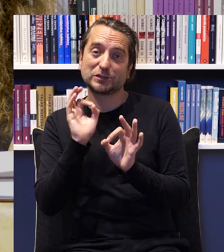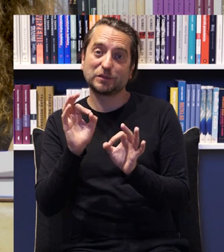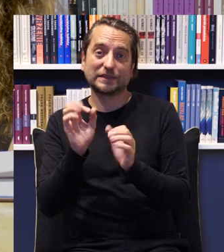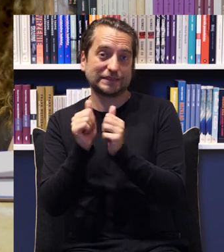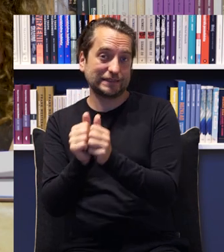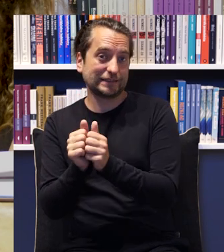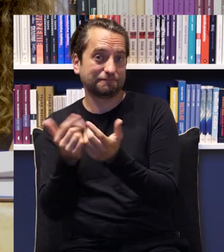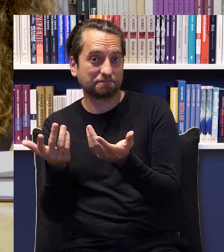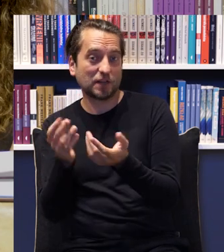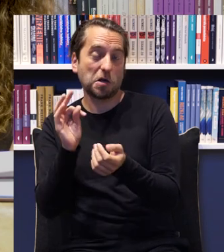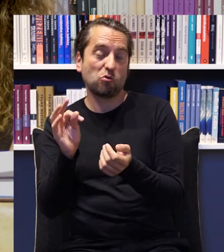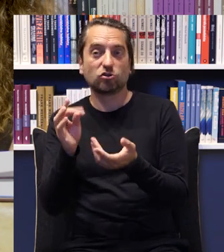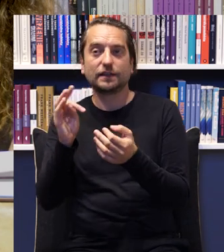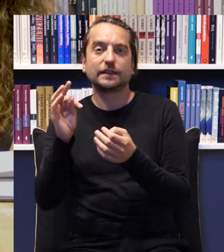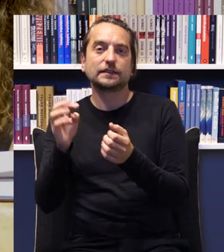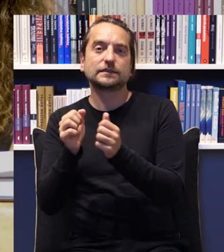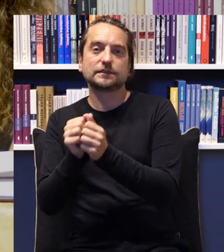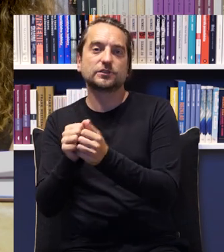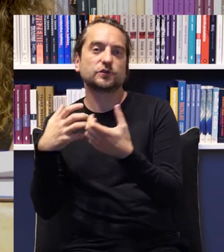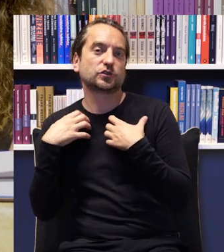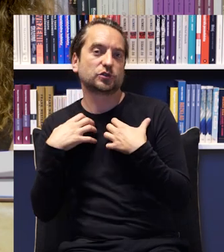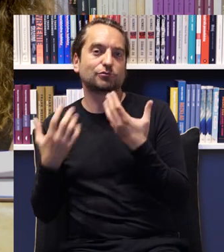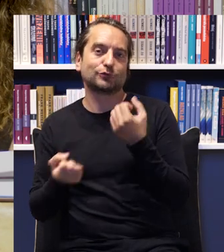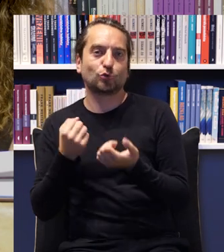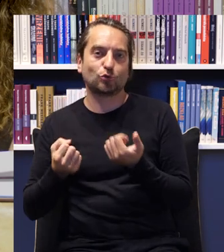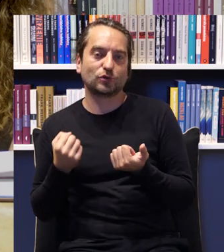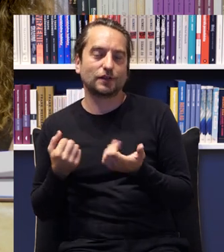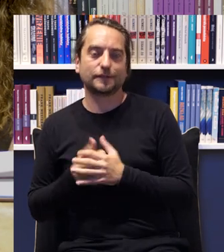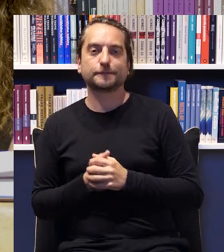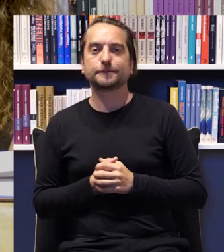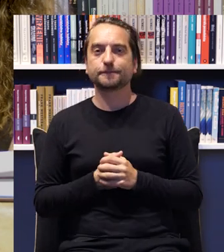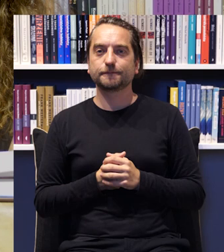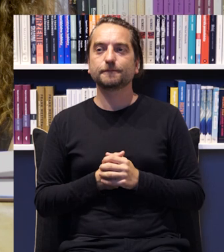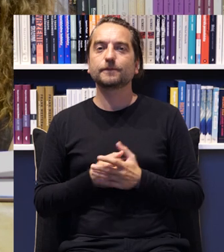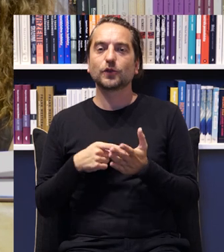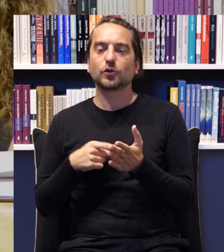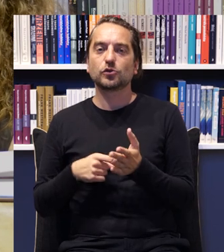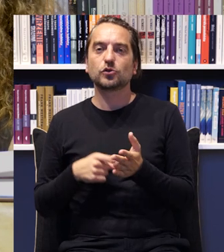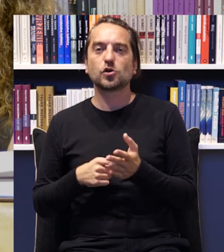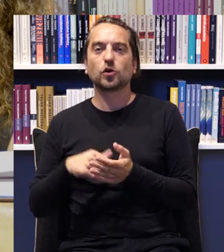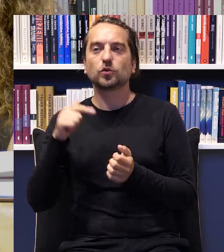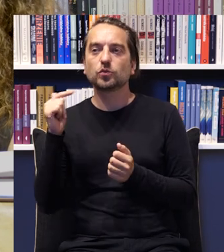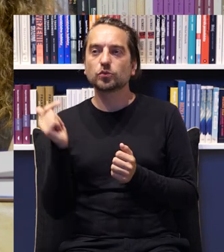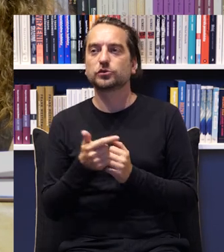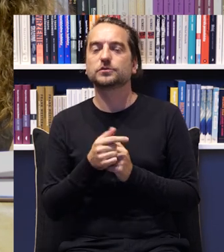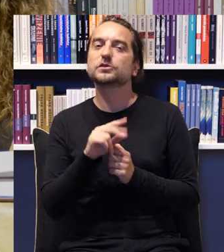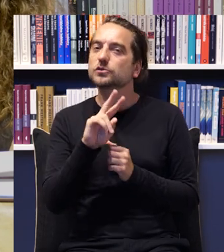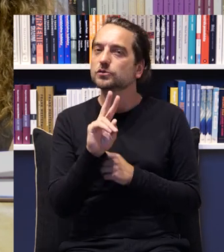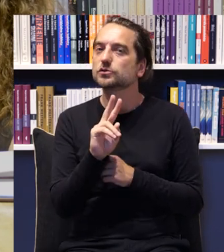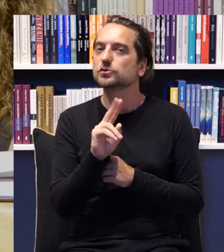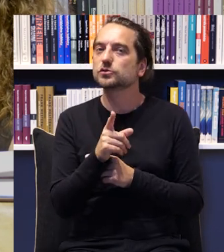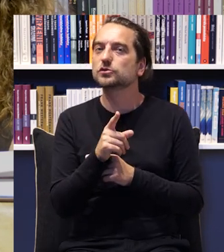też nie może spełniać tej roli po prostu w sytuacji, w której bohaterka jest, więc to musi być raczej ktoś właśnie, kto